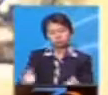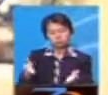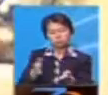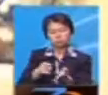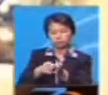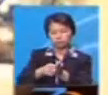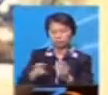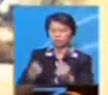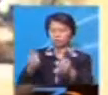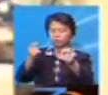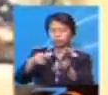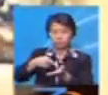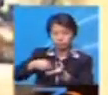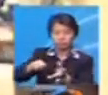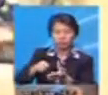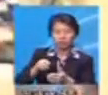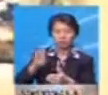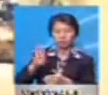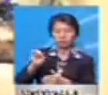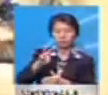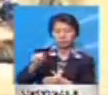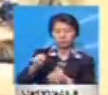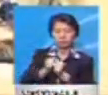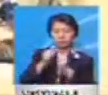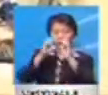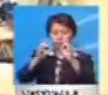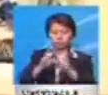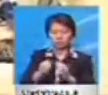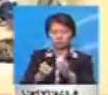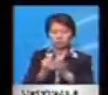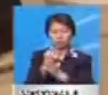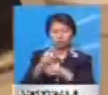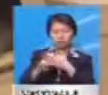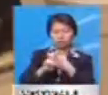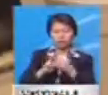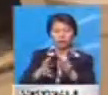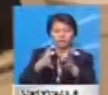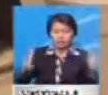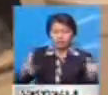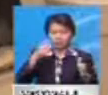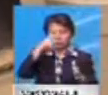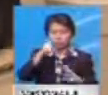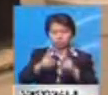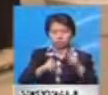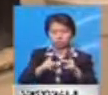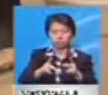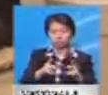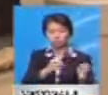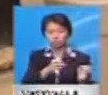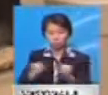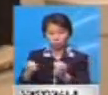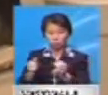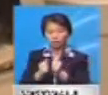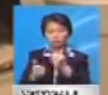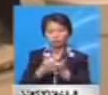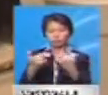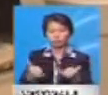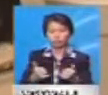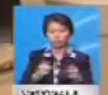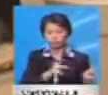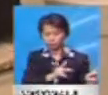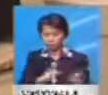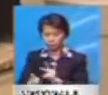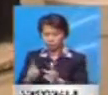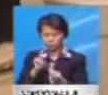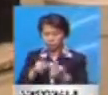bagi mempercepatkan bayaran bond atau sukuk dengan cara yang akan menimbulkan risiko besar kepada pelan rasionalisasi. Sehingga kini, pelan